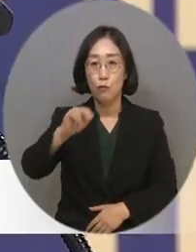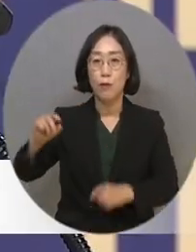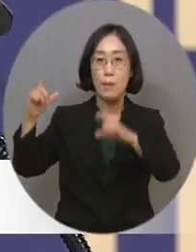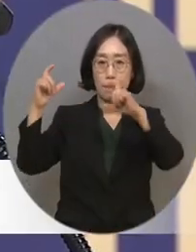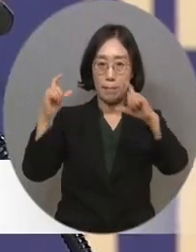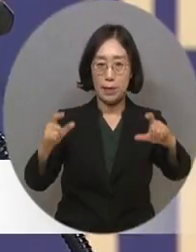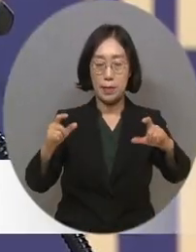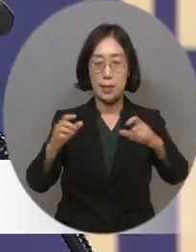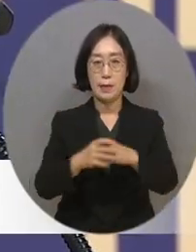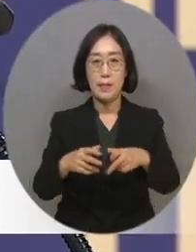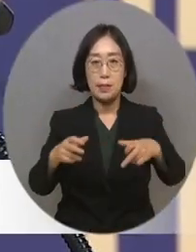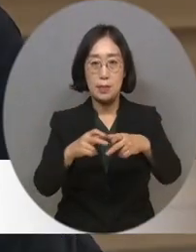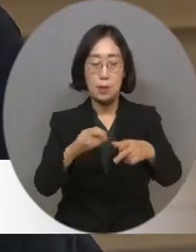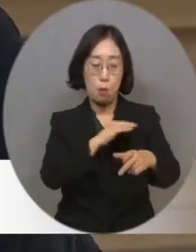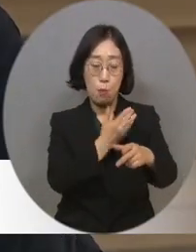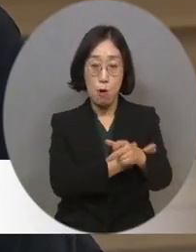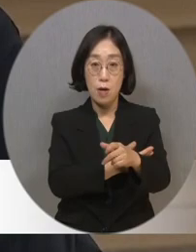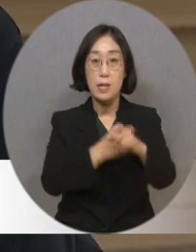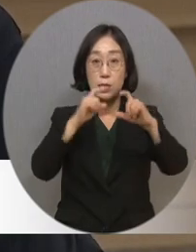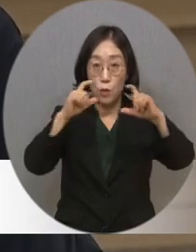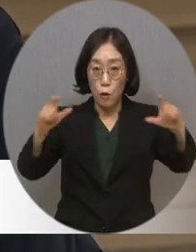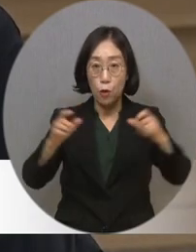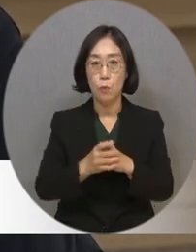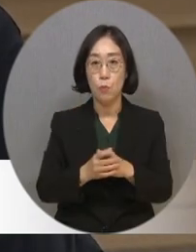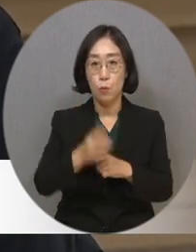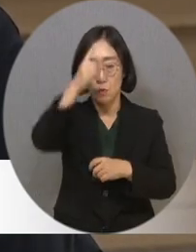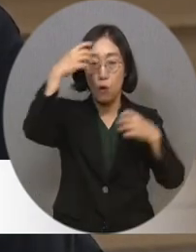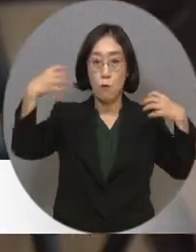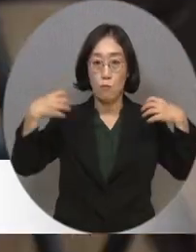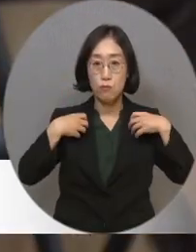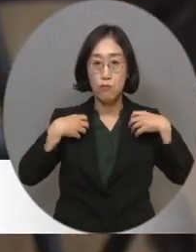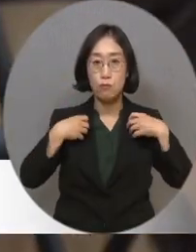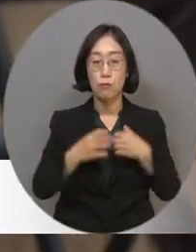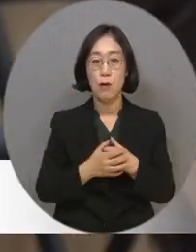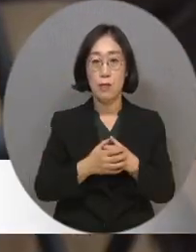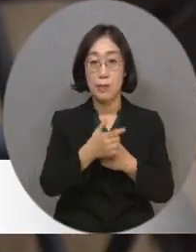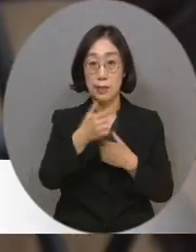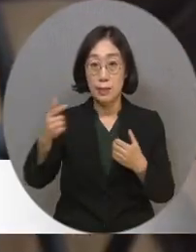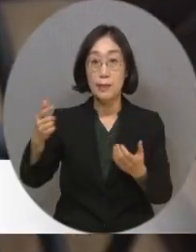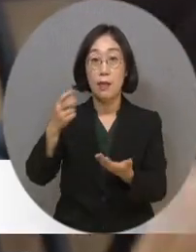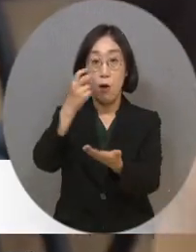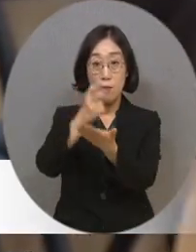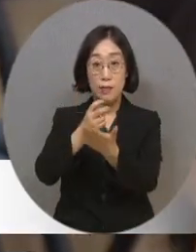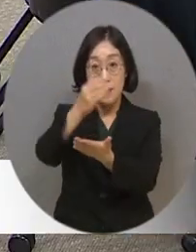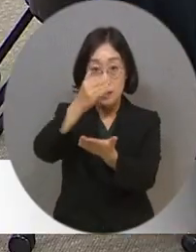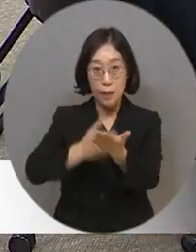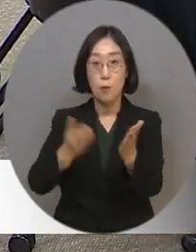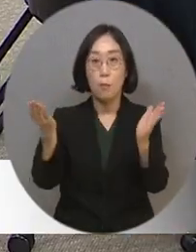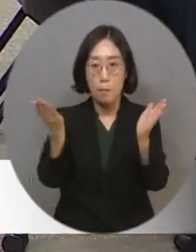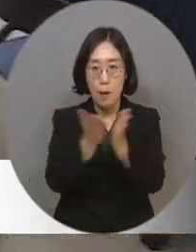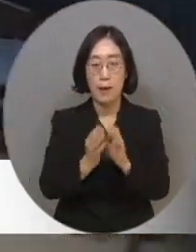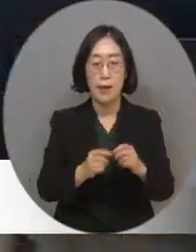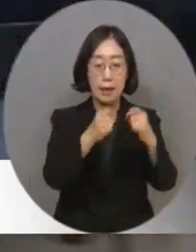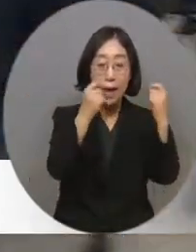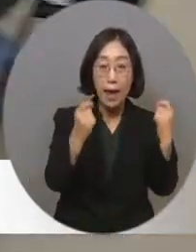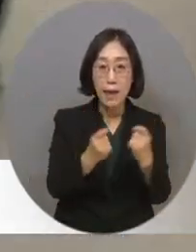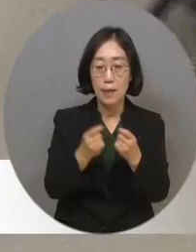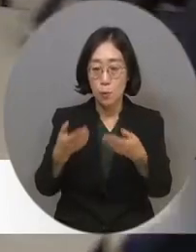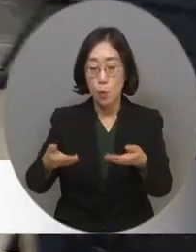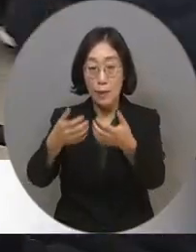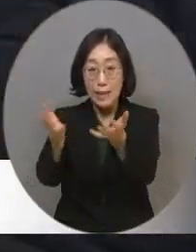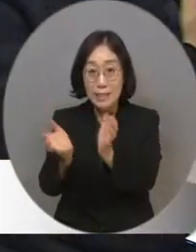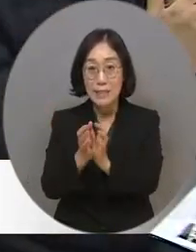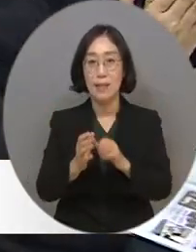장애인 권리선언과 정부가 선포한 장애인 인권헌장의 이념을 계승해 개인과 단체 등 장애인 인권 증진을